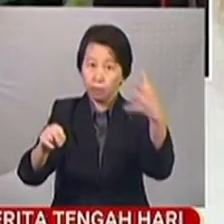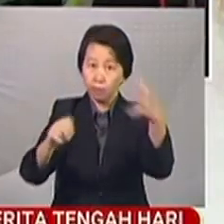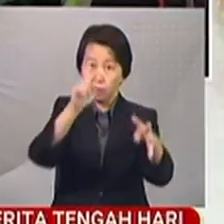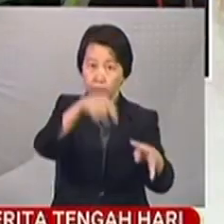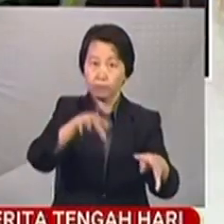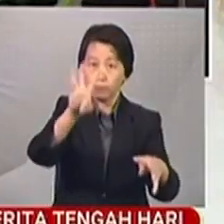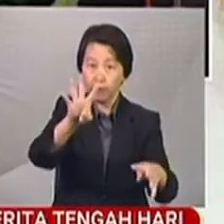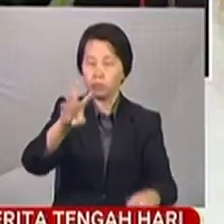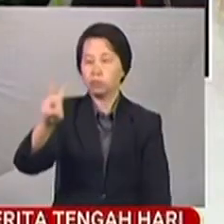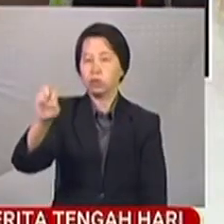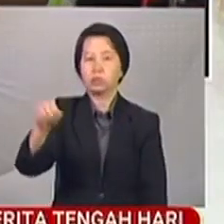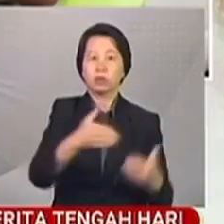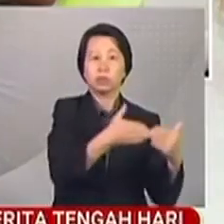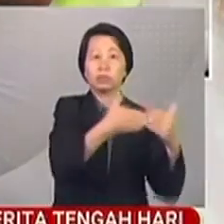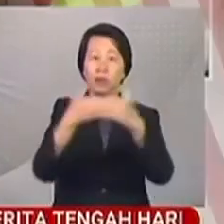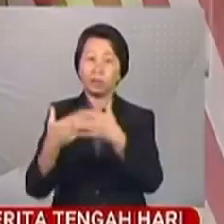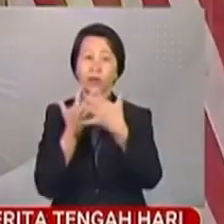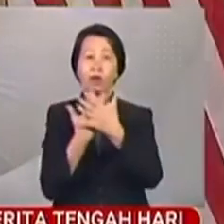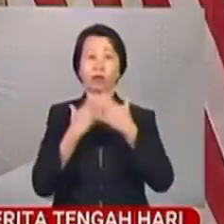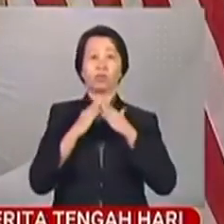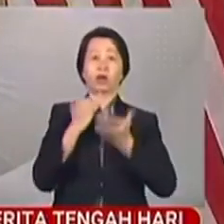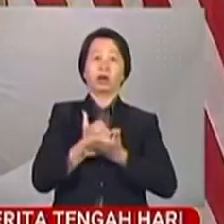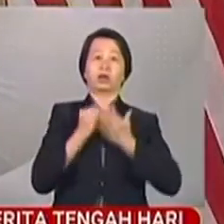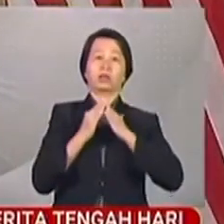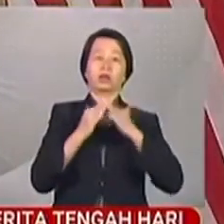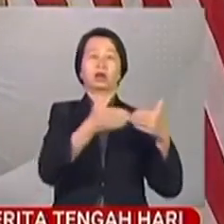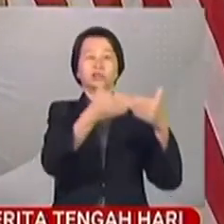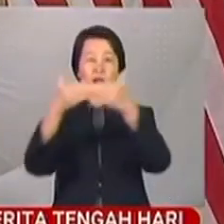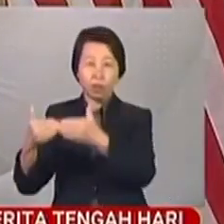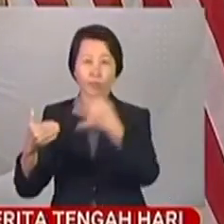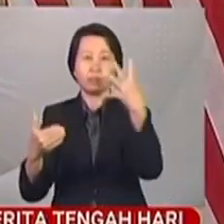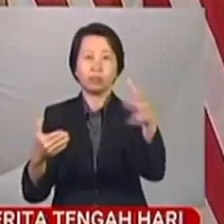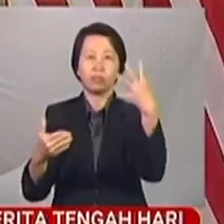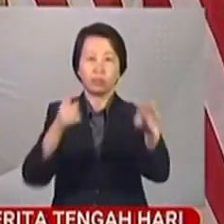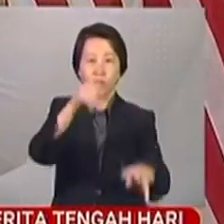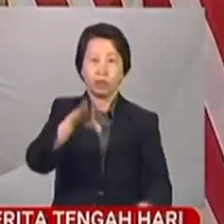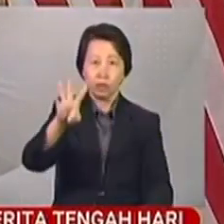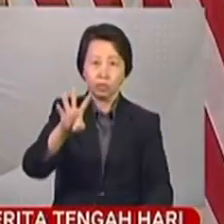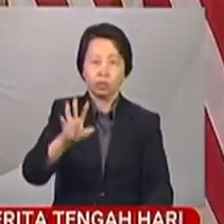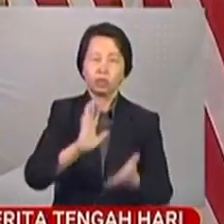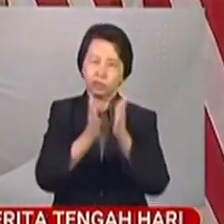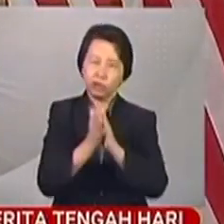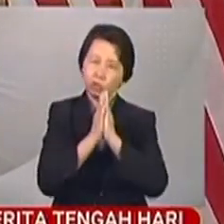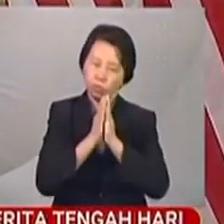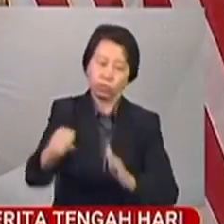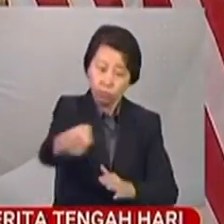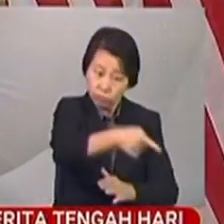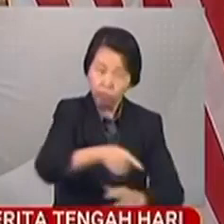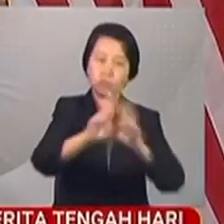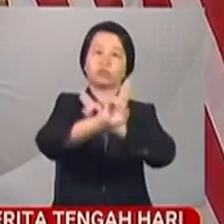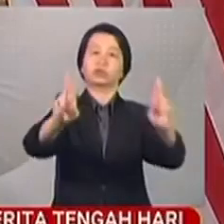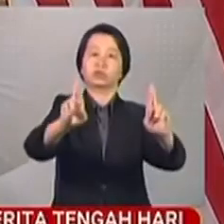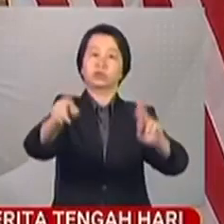Hai saya memaklumkan kelanjutan tempo ini lebih awal supaya saudara-saudari lebih bersedia Hai